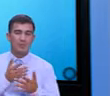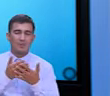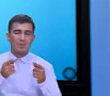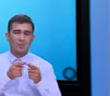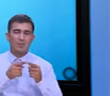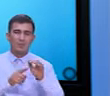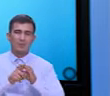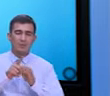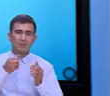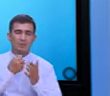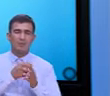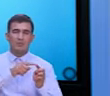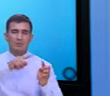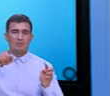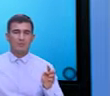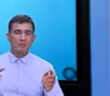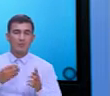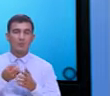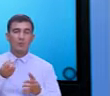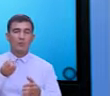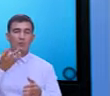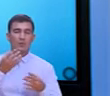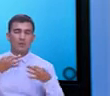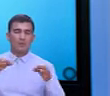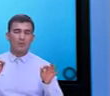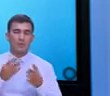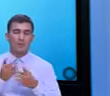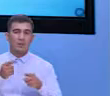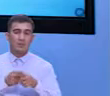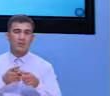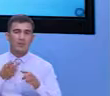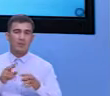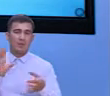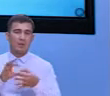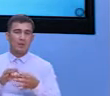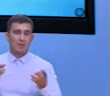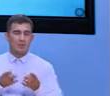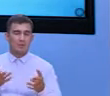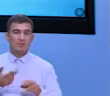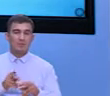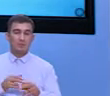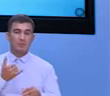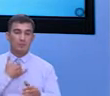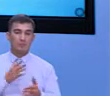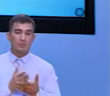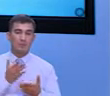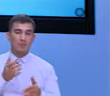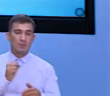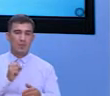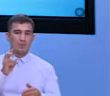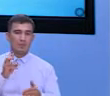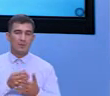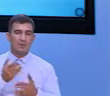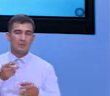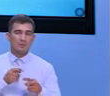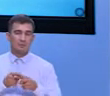boshlab berilgan kesmaga teng yagona kesmani qo'yish mumkin. Demak, bizga berilgan AB kesma va ana shu